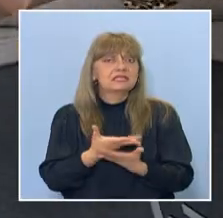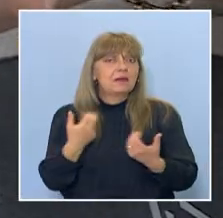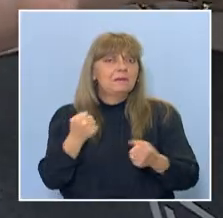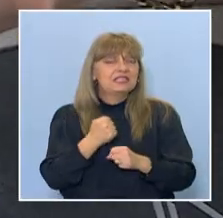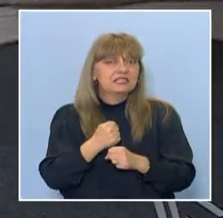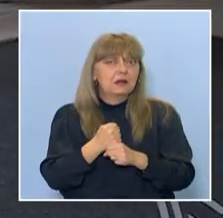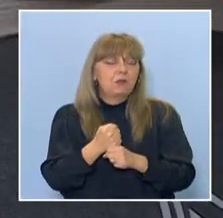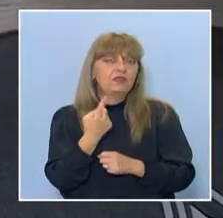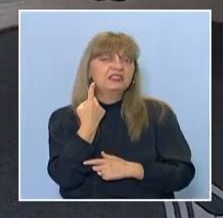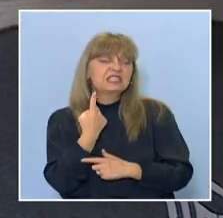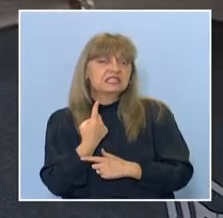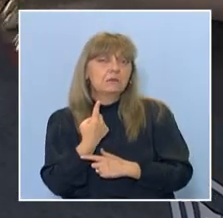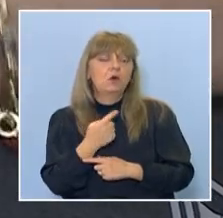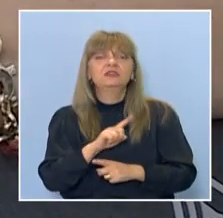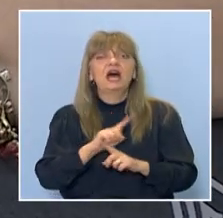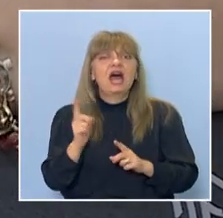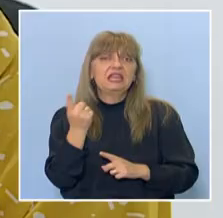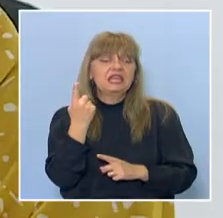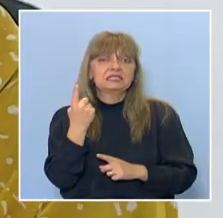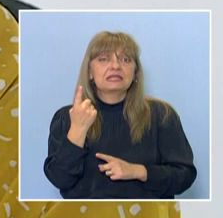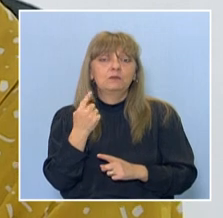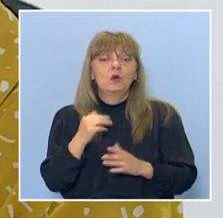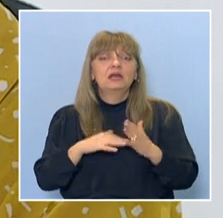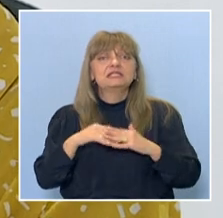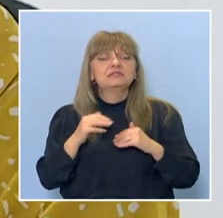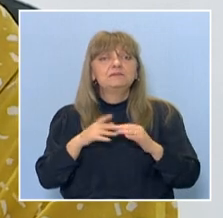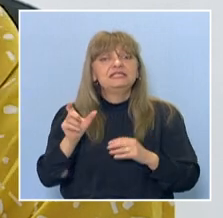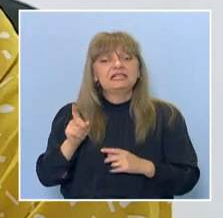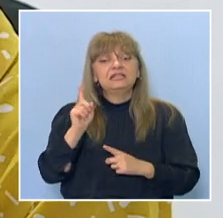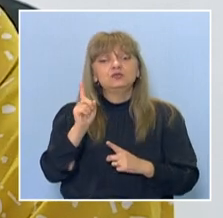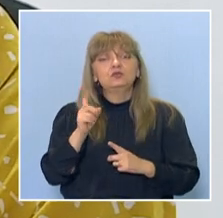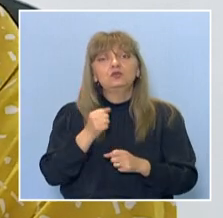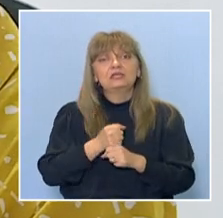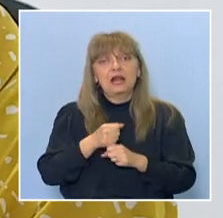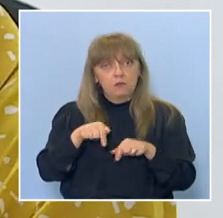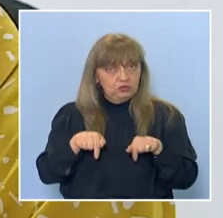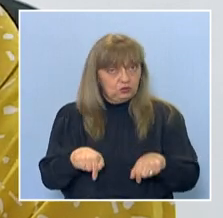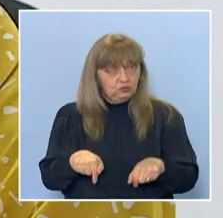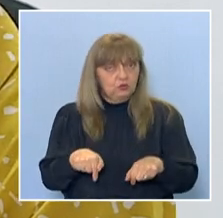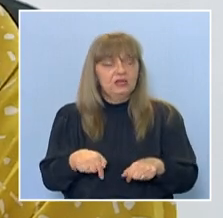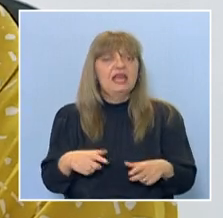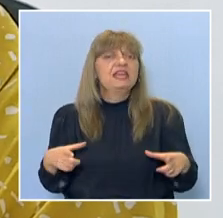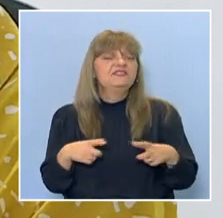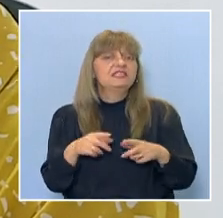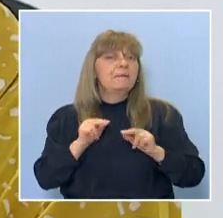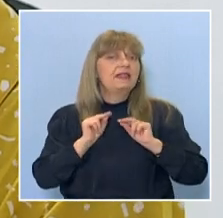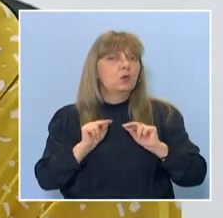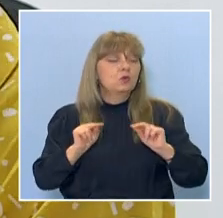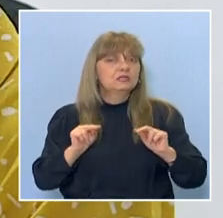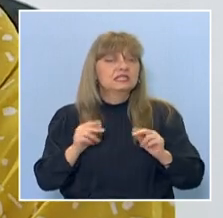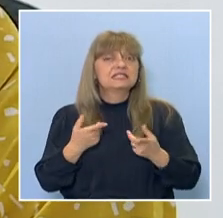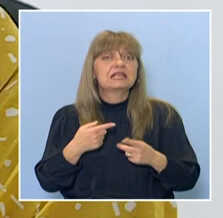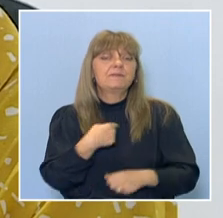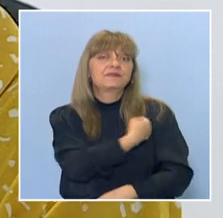безработни, самотни, а и не само. Специалистите, които работят в семейен център и в семейно консултиране, са